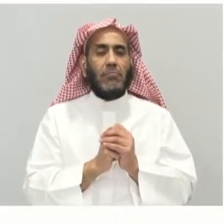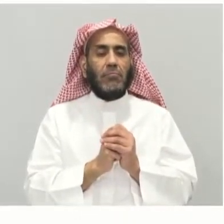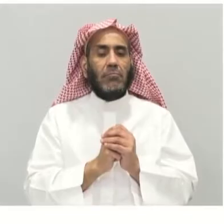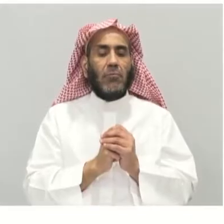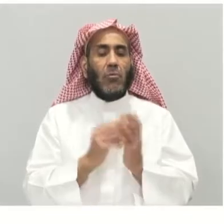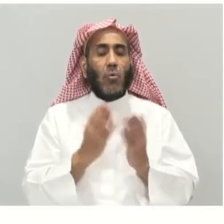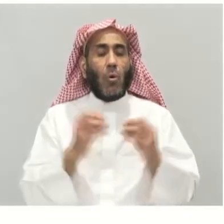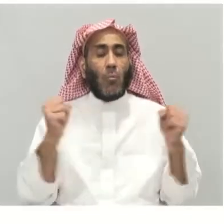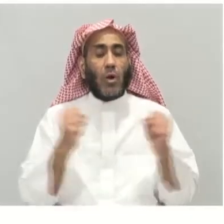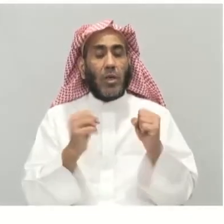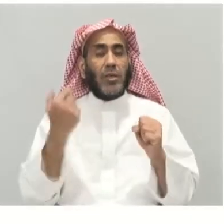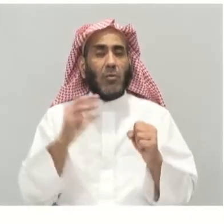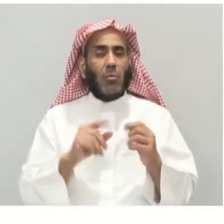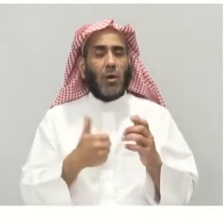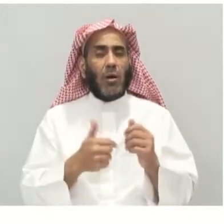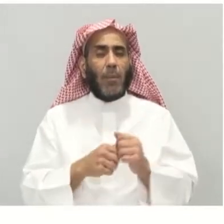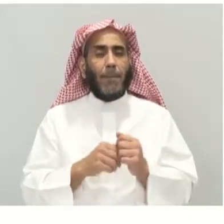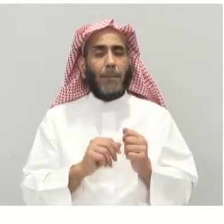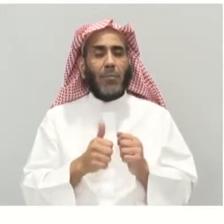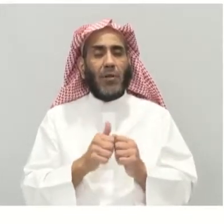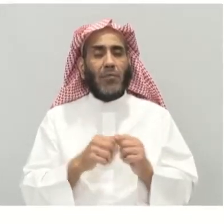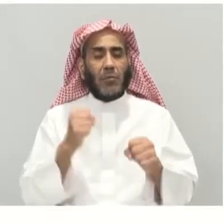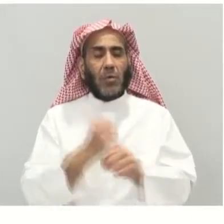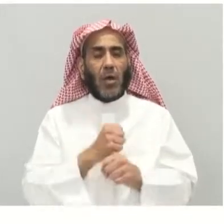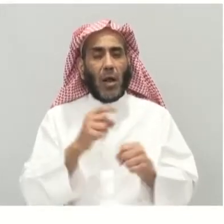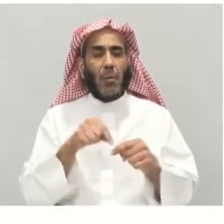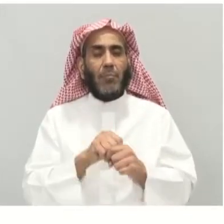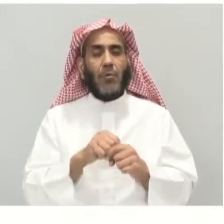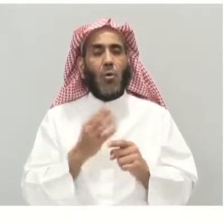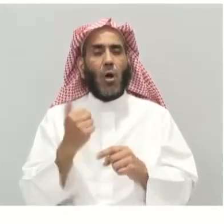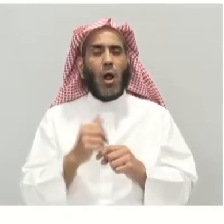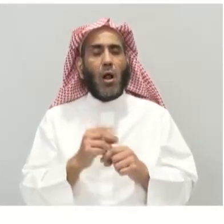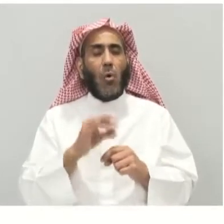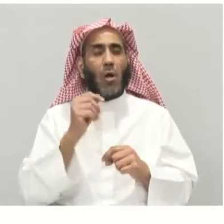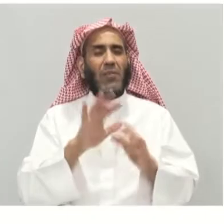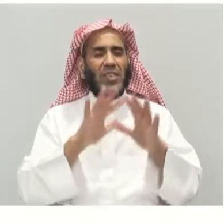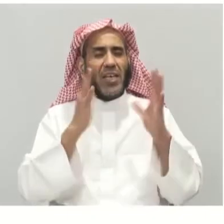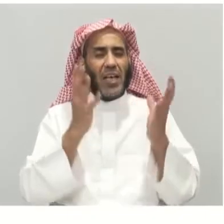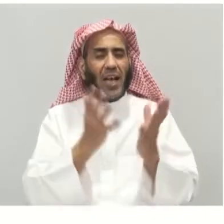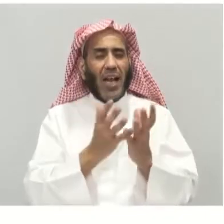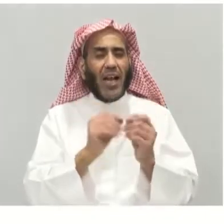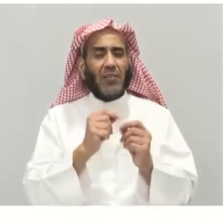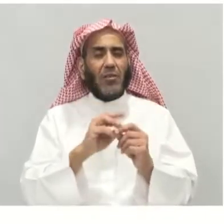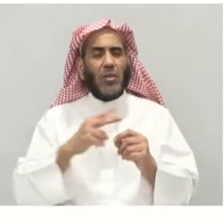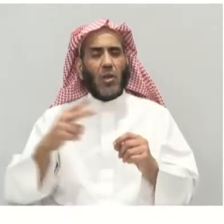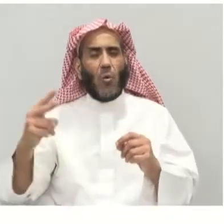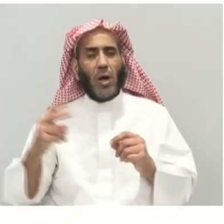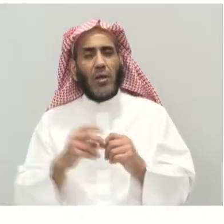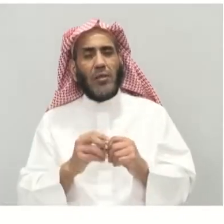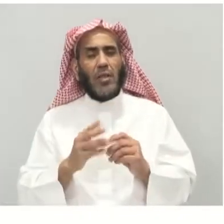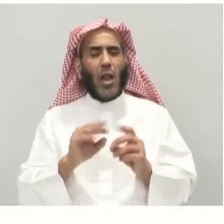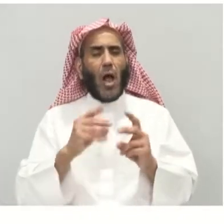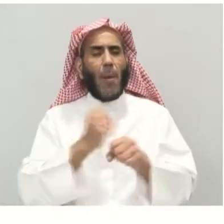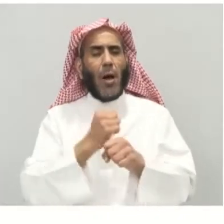هناخذ مراجعه سريعه ثم حنبدا في تطبيق العملي مثل هذا الكلام الهويه في الشكل الخزفي ذكرنا تنوعت للاعمال